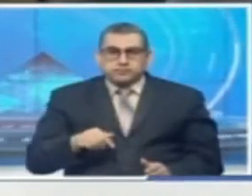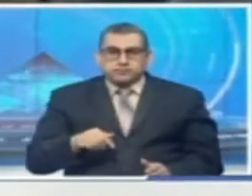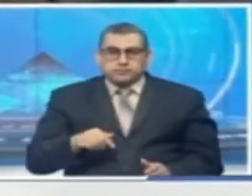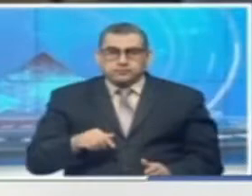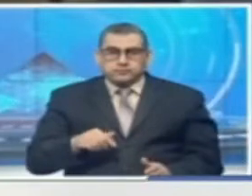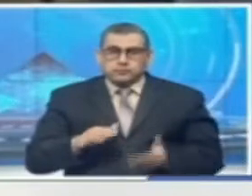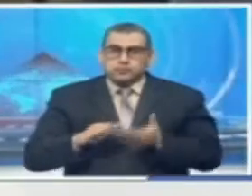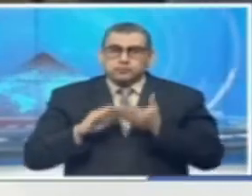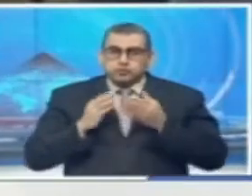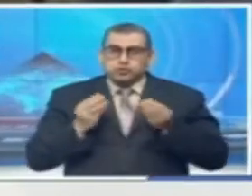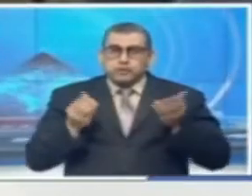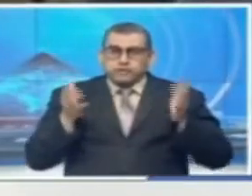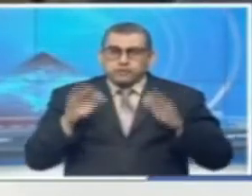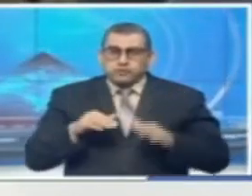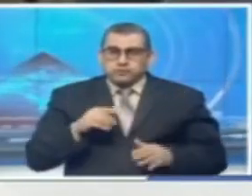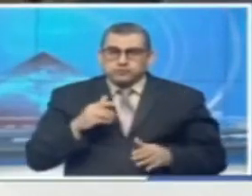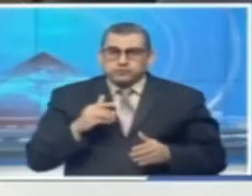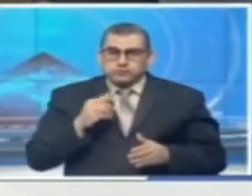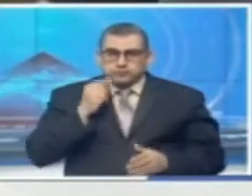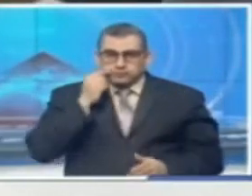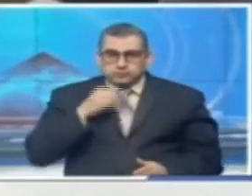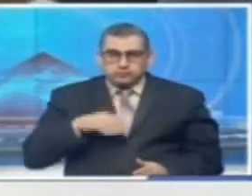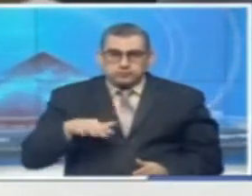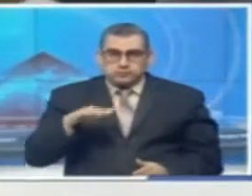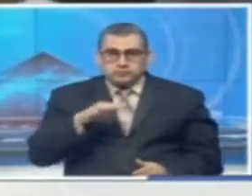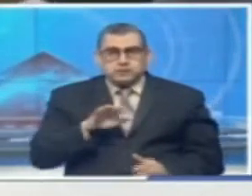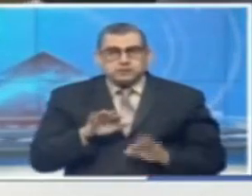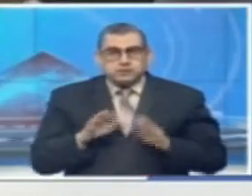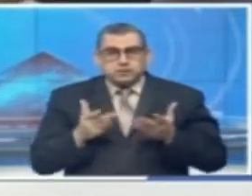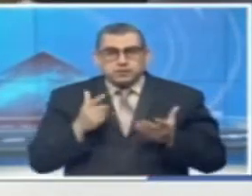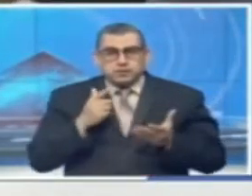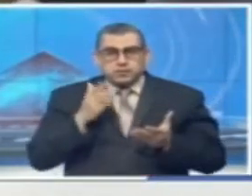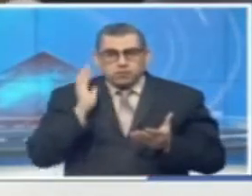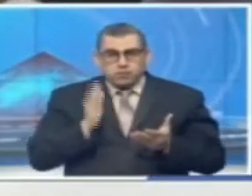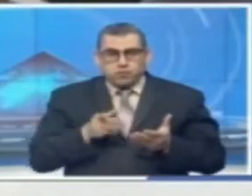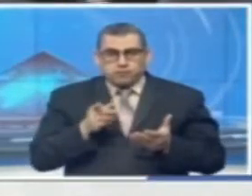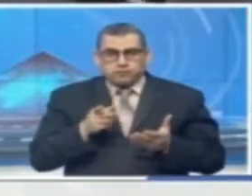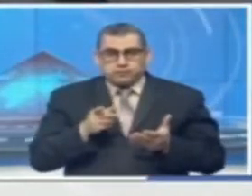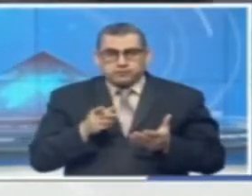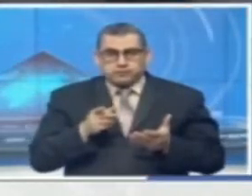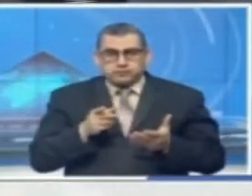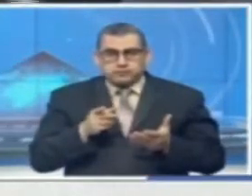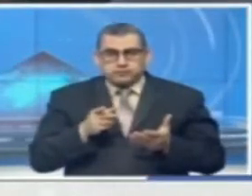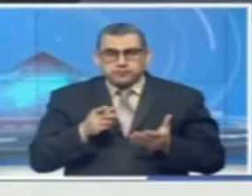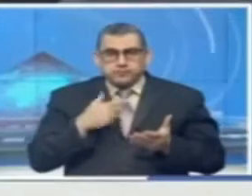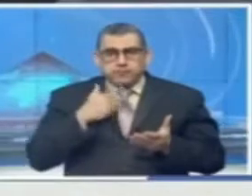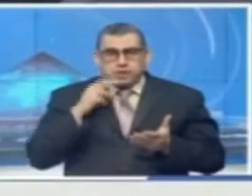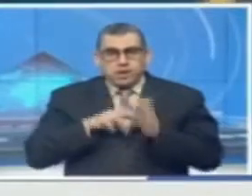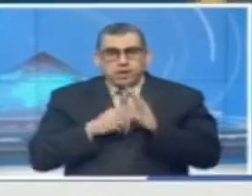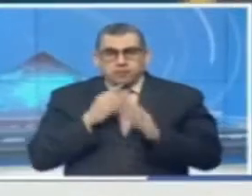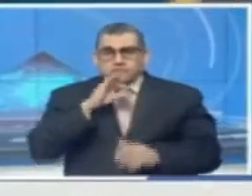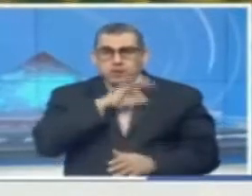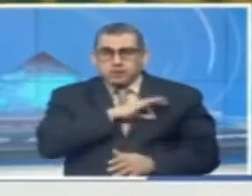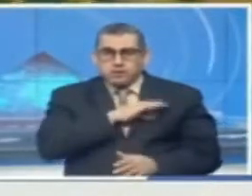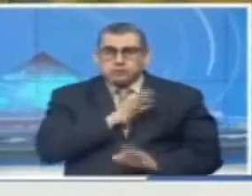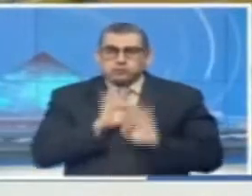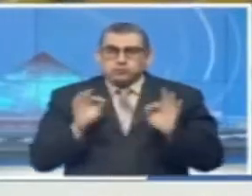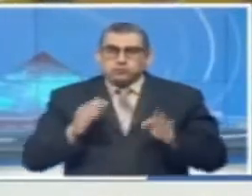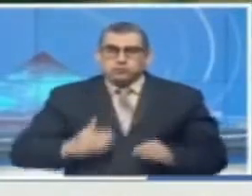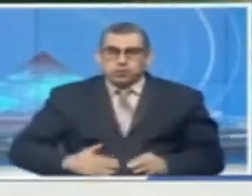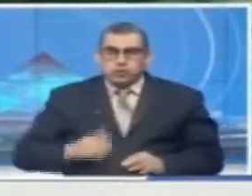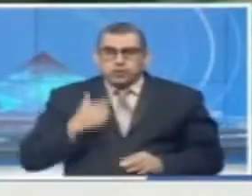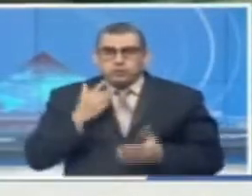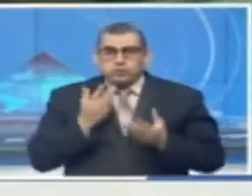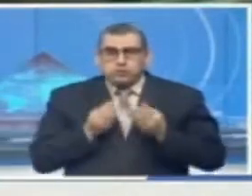وبتساعد يعني كتير الناس في ازاي ان الواحد يبقى يعني قادر انه يوفر. كل ما ذكر هو